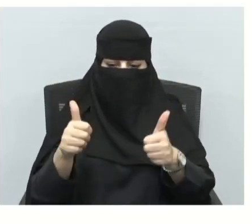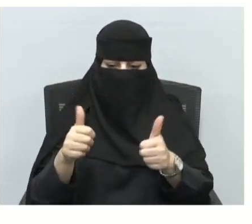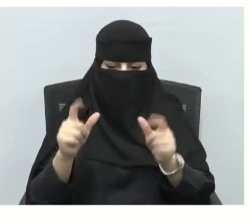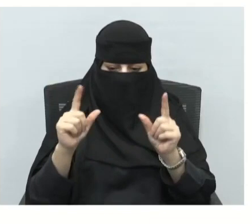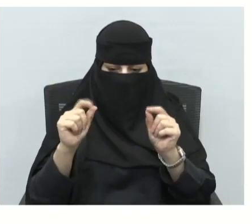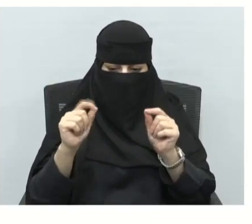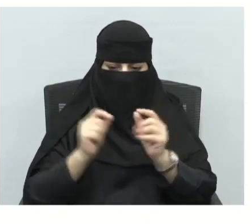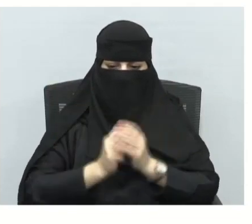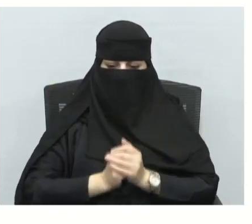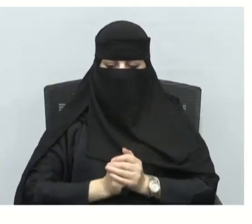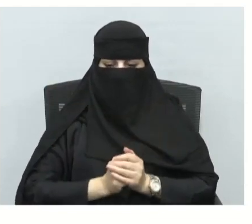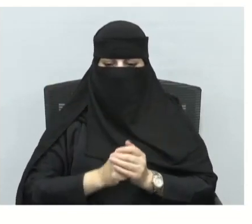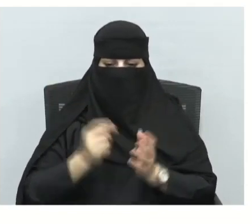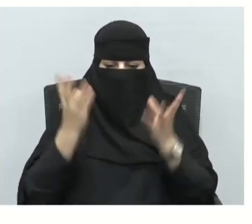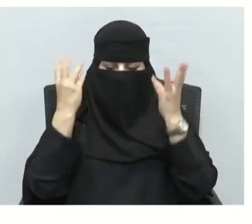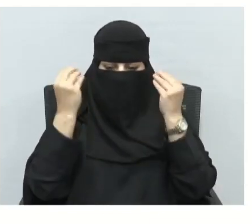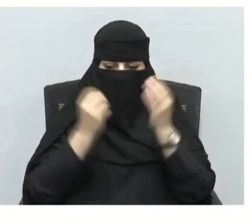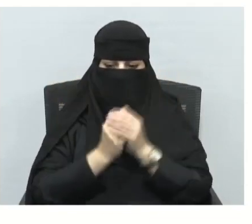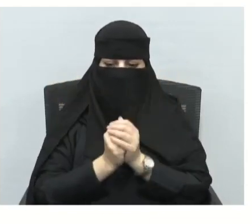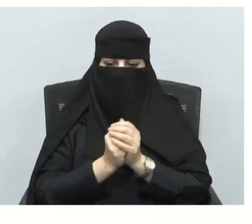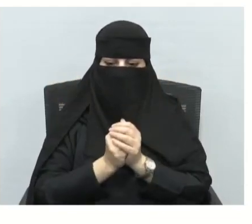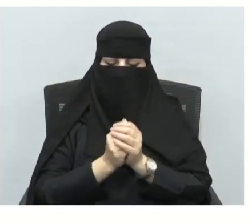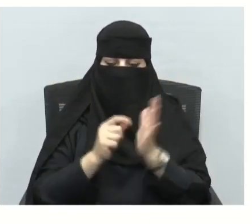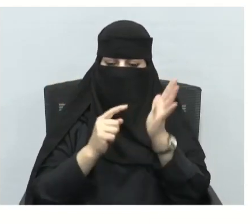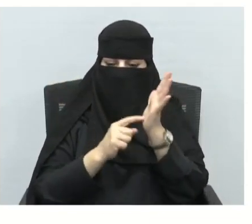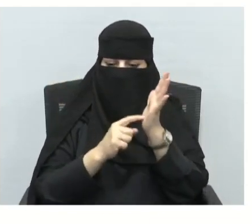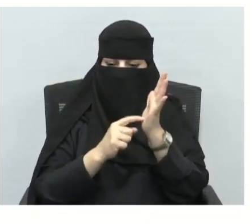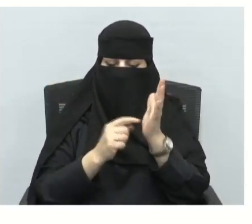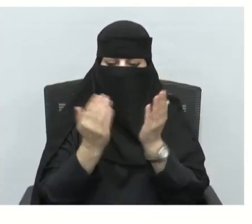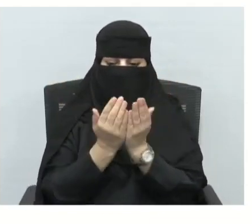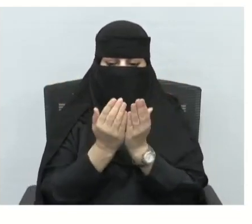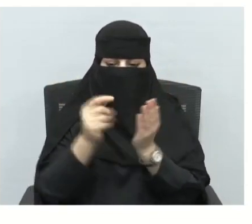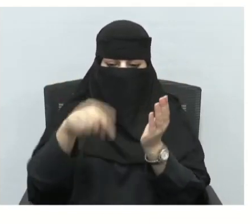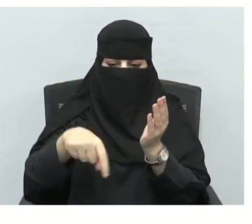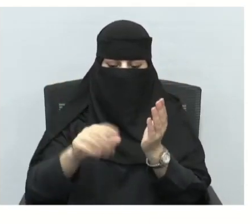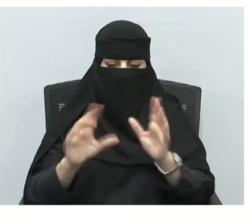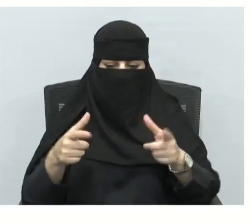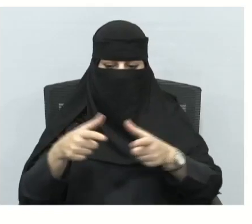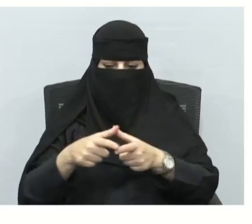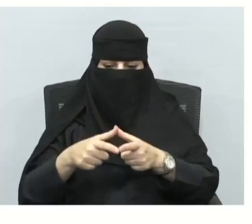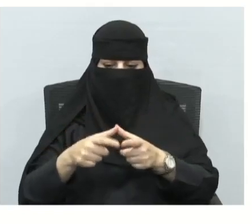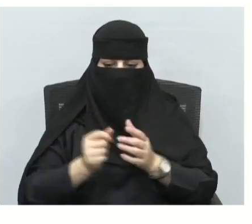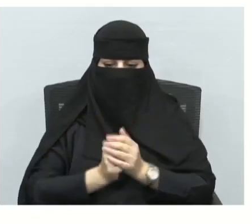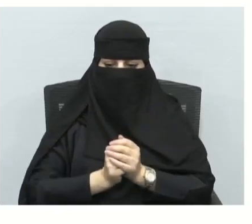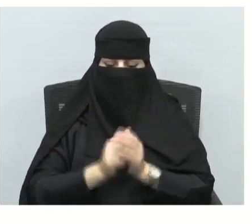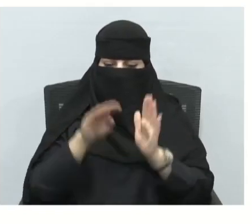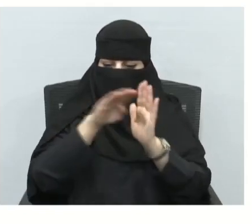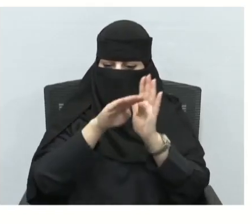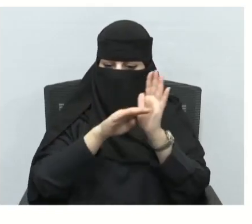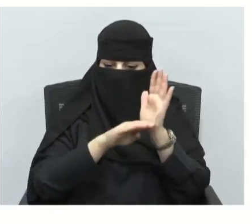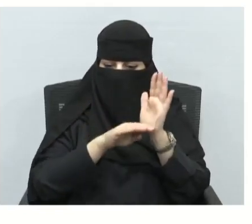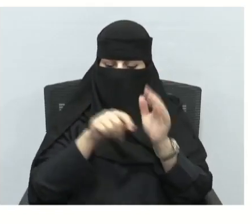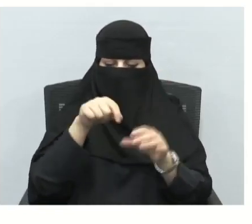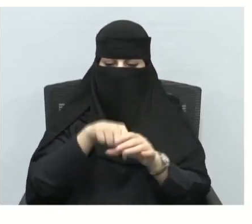ممتاز نتعرف الان على صفحه درسنا لهذا اليوم ومما يتكون اذا نحن